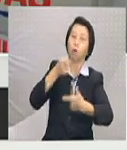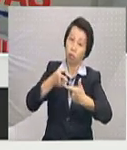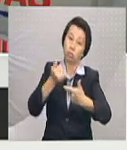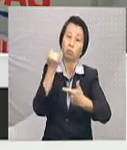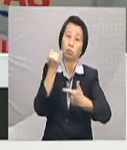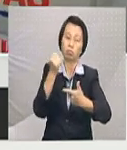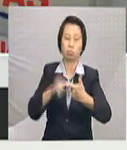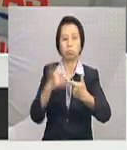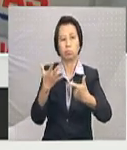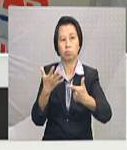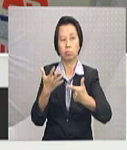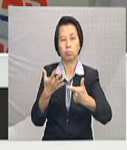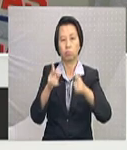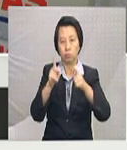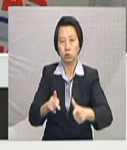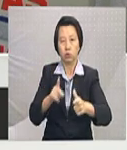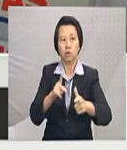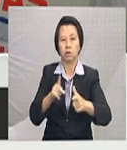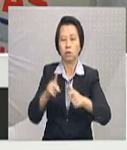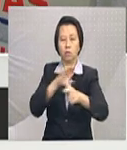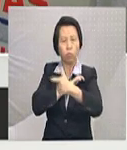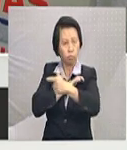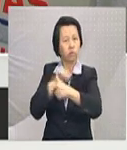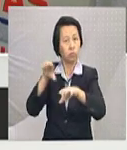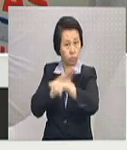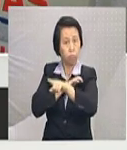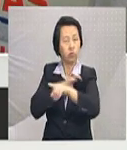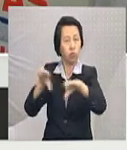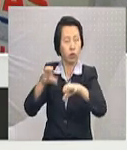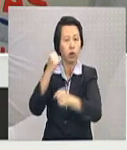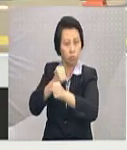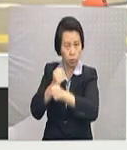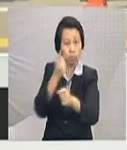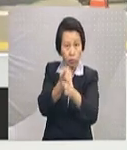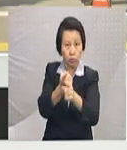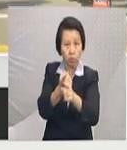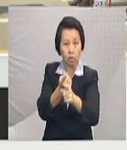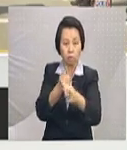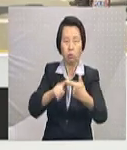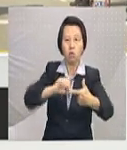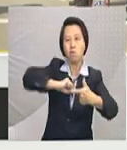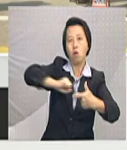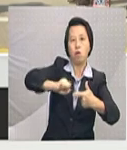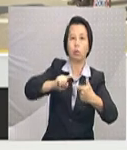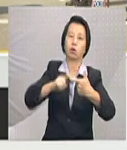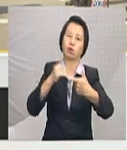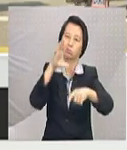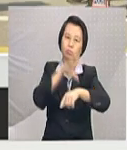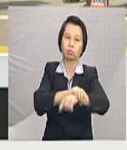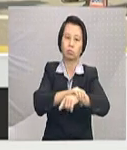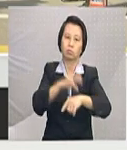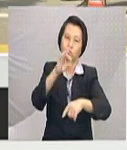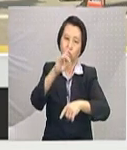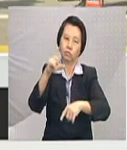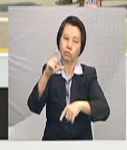nama pihak berkuasa menjalankan tugas mereka. Jadi saya harap perkara-perkara seperti